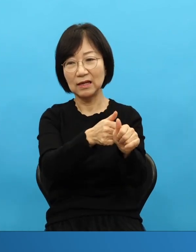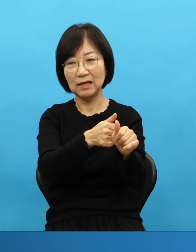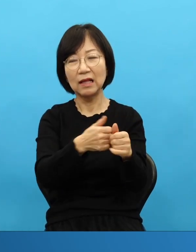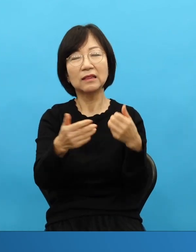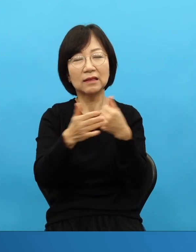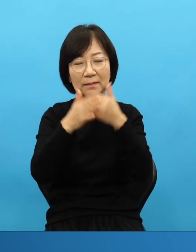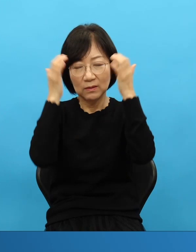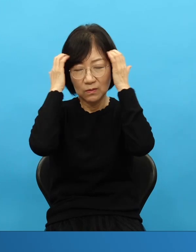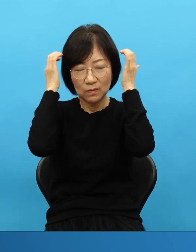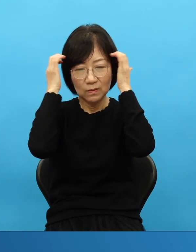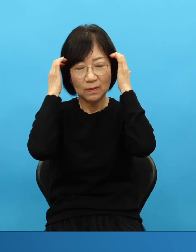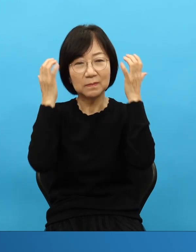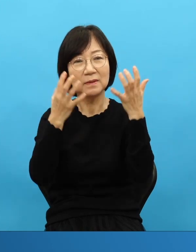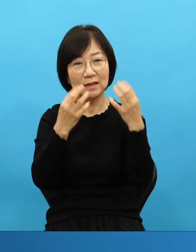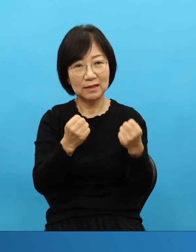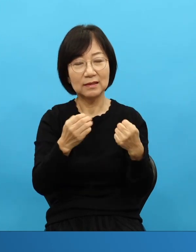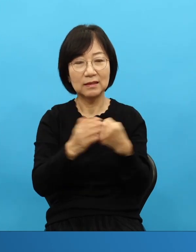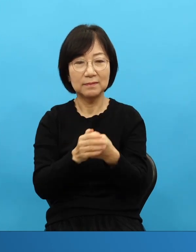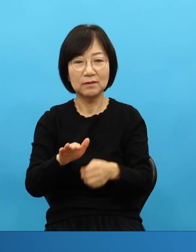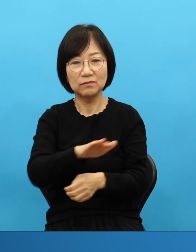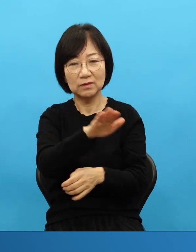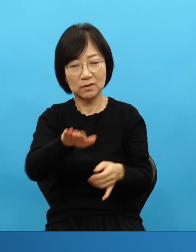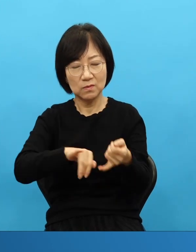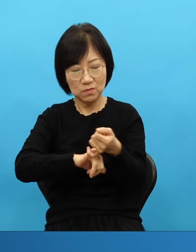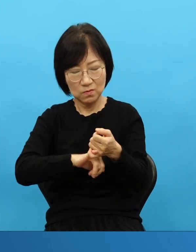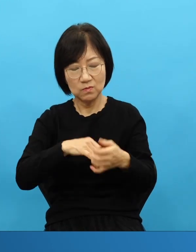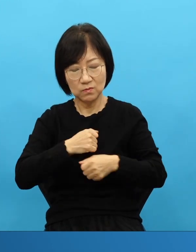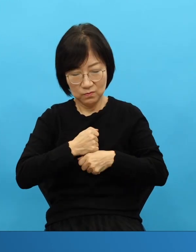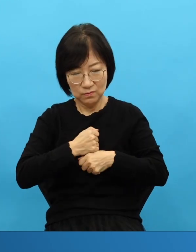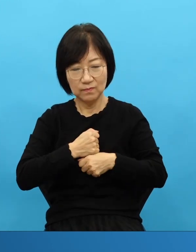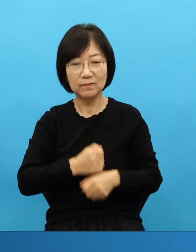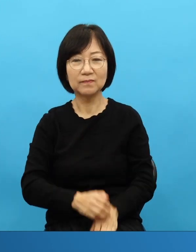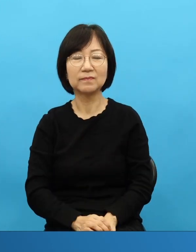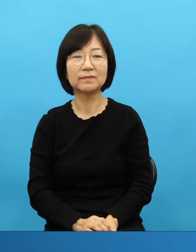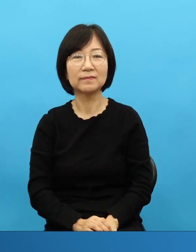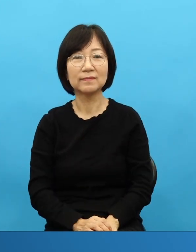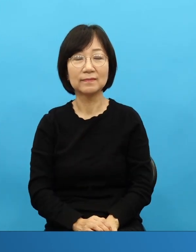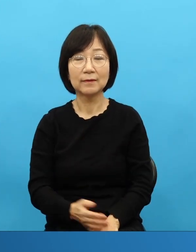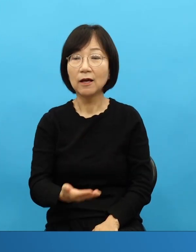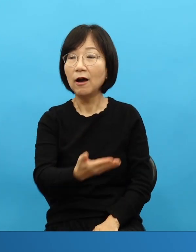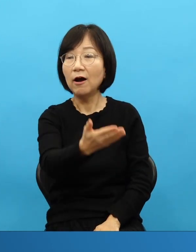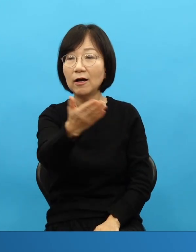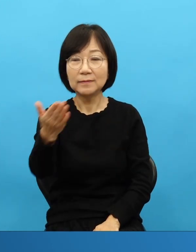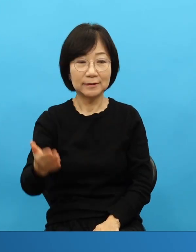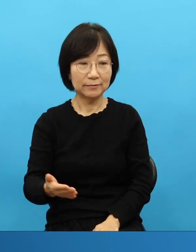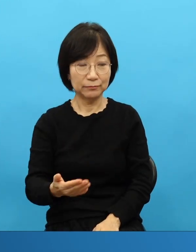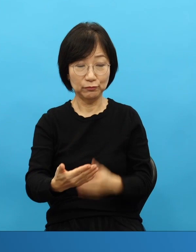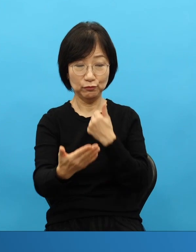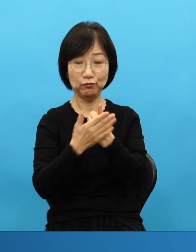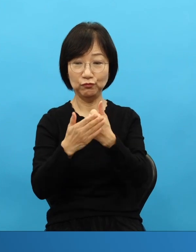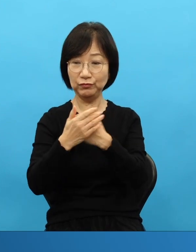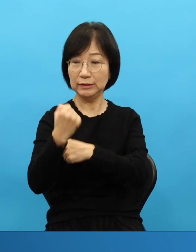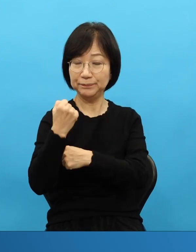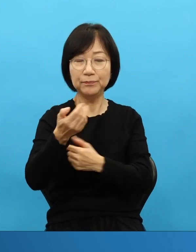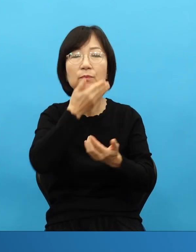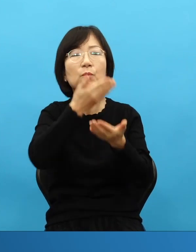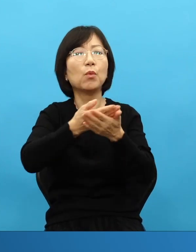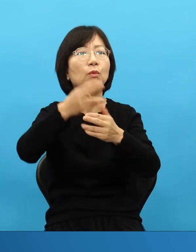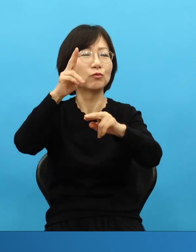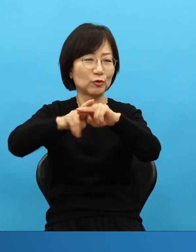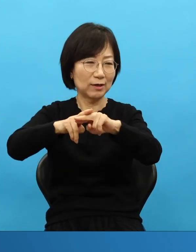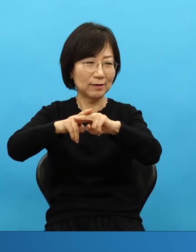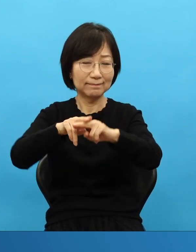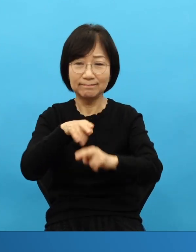이것만은 우리가 좀 조심해야 되거든요. And so we do need to be cautious of 여러분에게는 this. 보좌의 망대가 배경으로 되어 있는데 그 가는 길은 딴